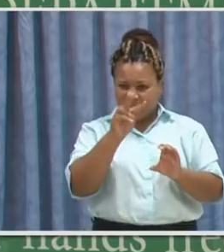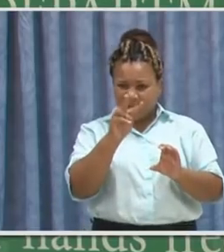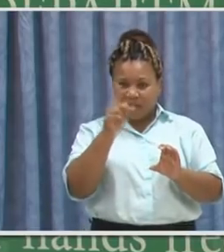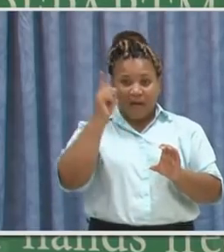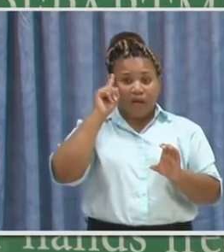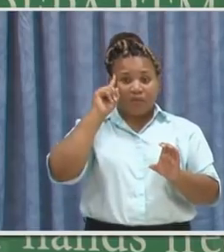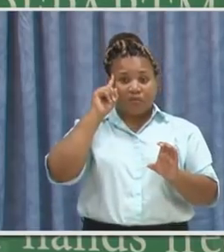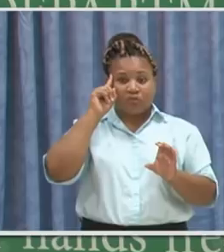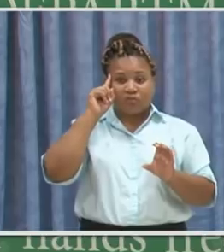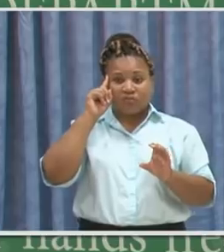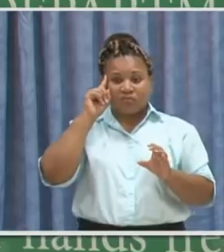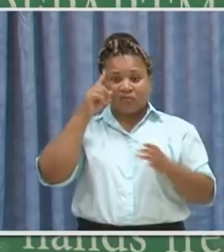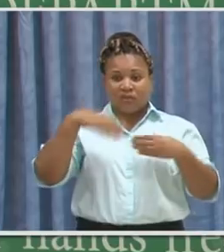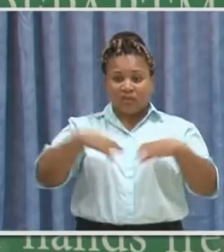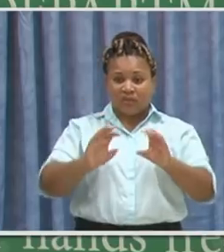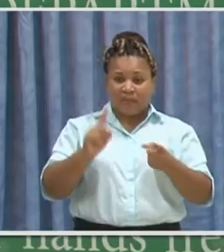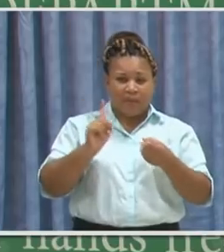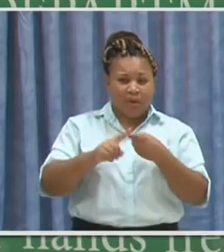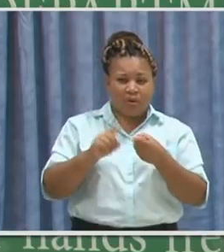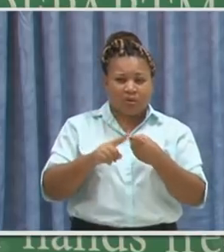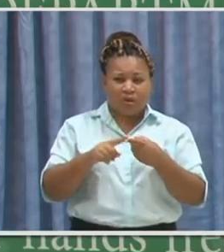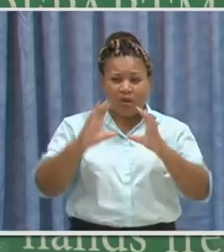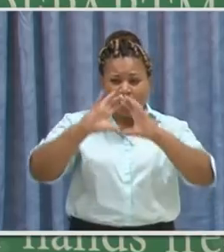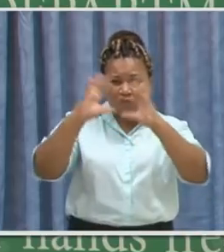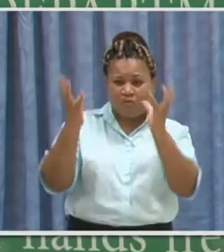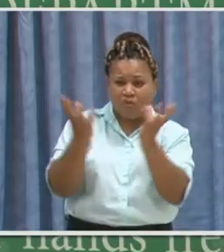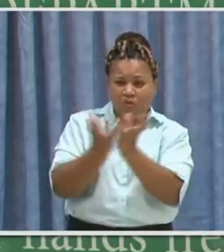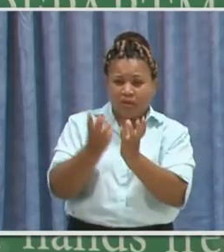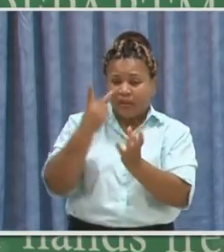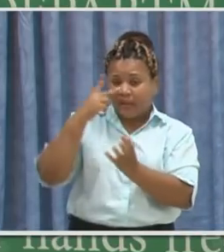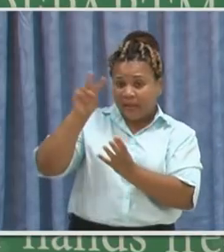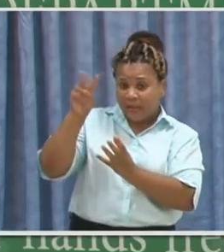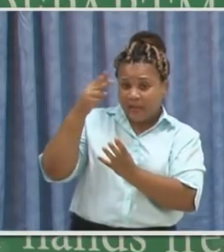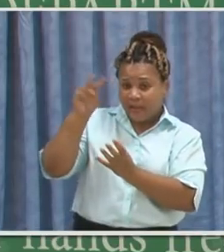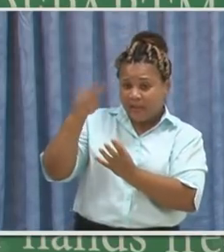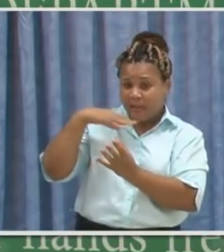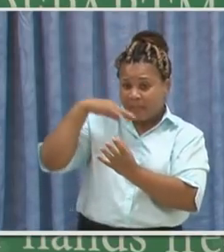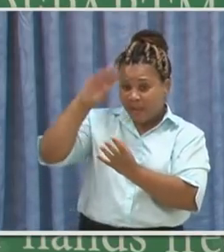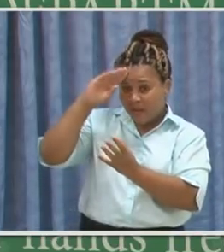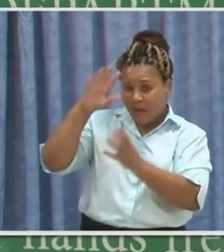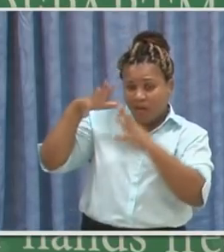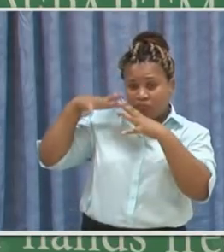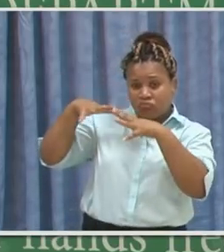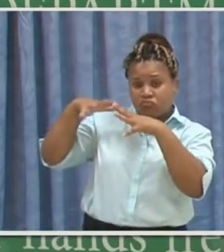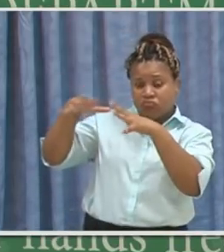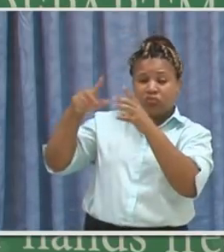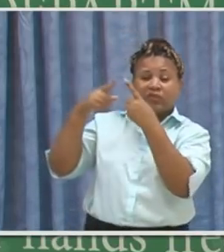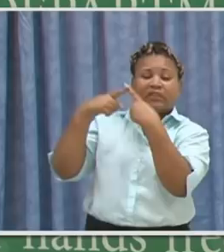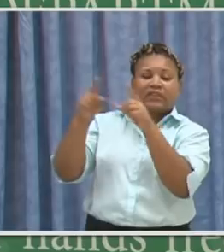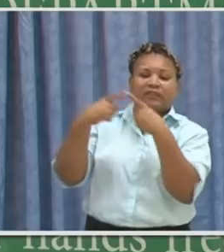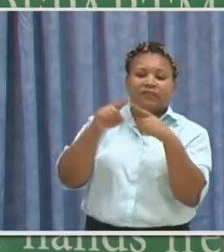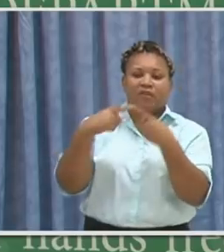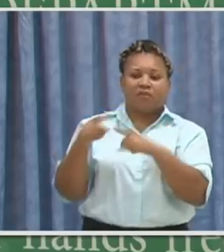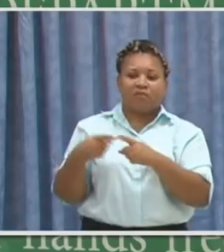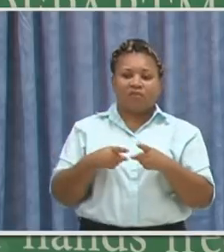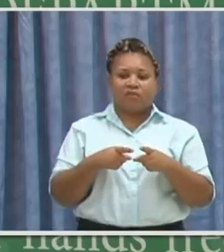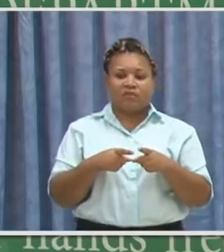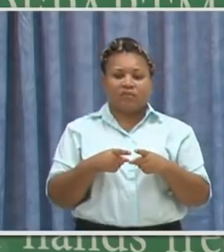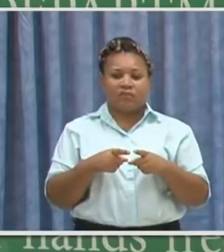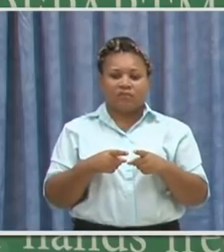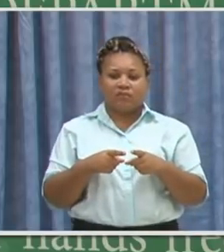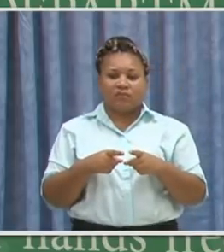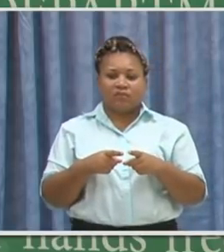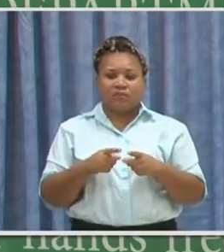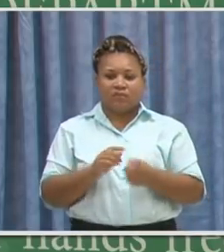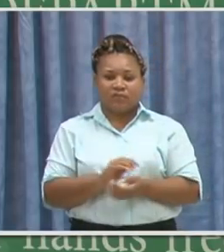côté International Health Regulations, qui informe les focal person de chaque pays, ça fait une alerte.